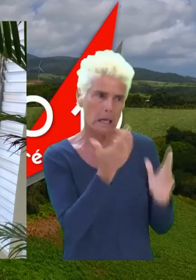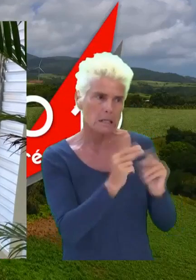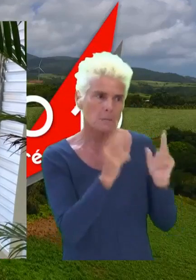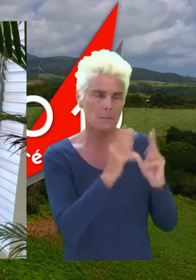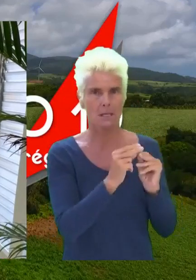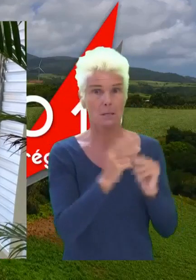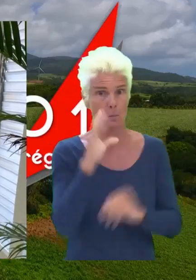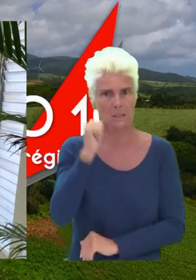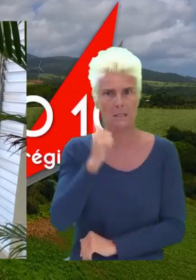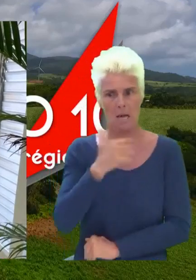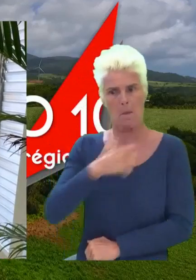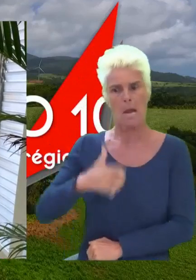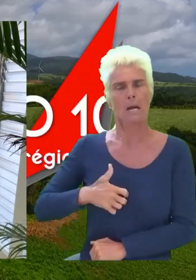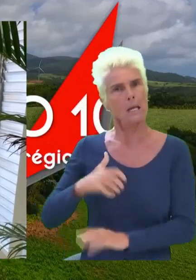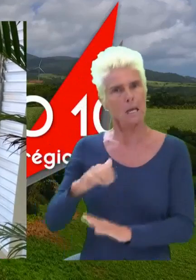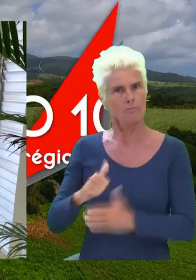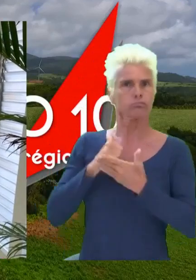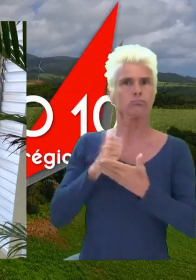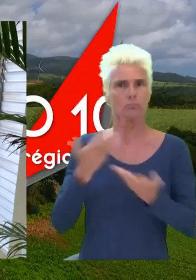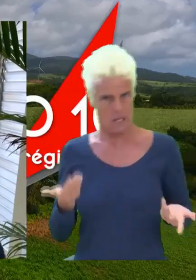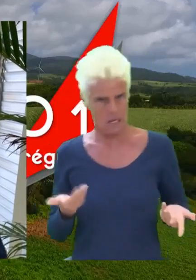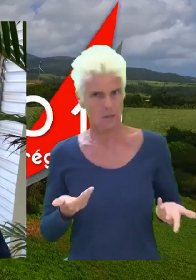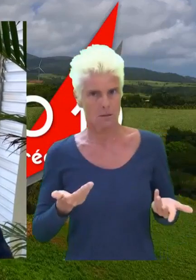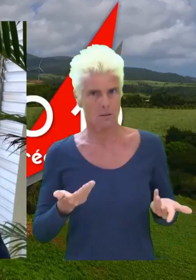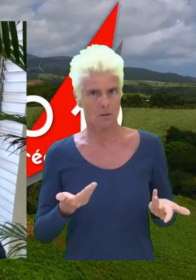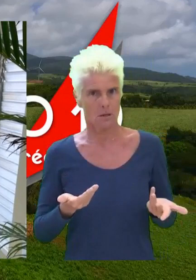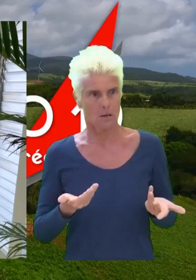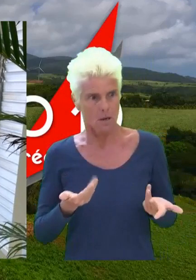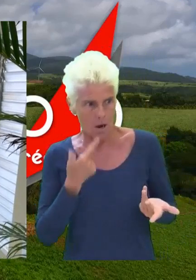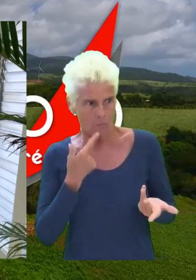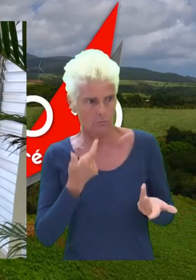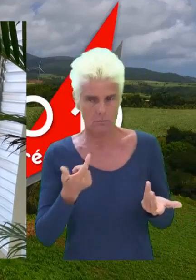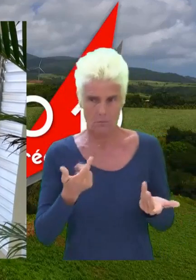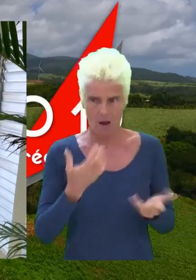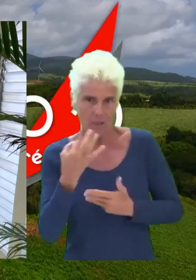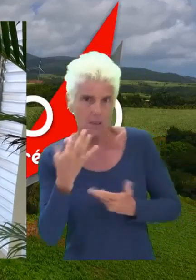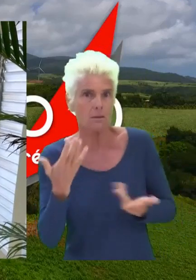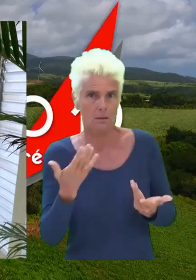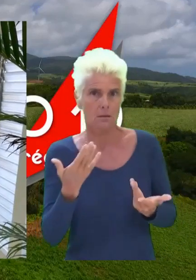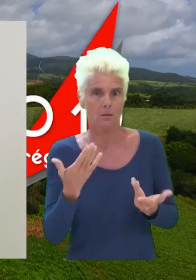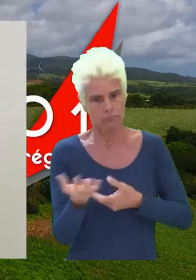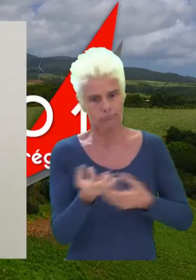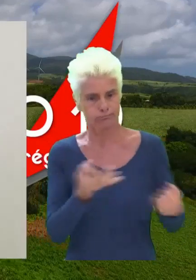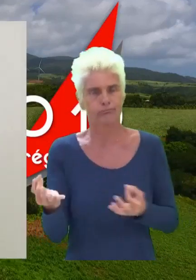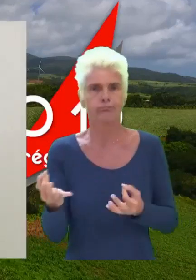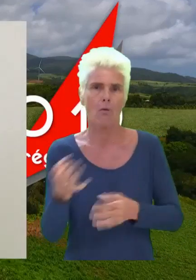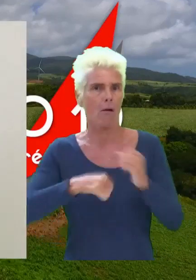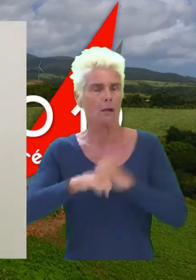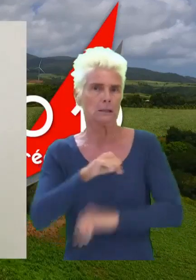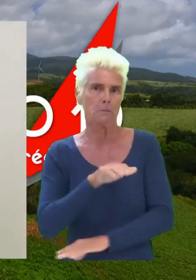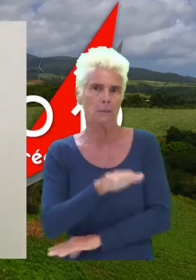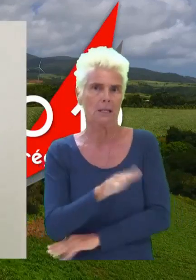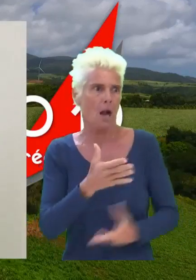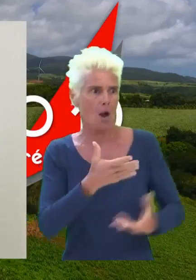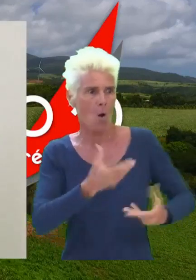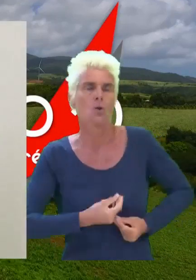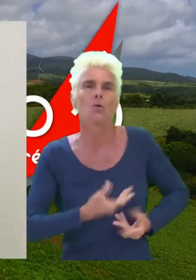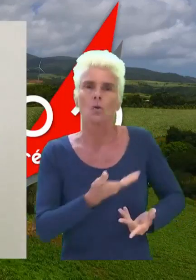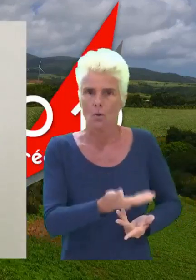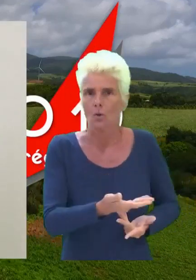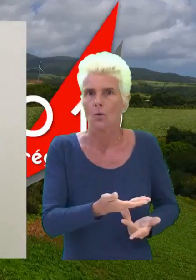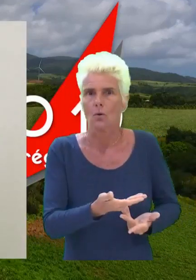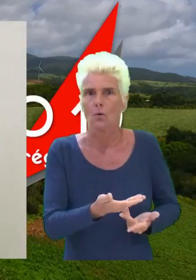aussi nous accompagne euh en en nous invitant voilà comme ça et en en